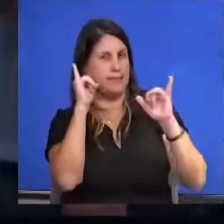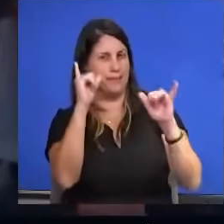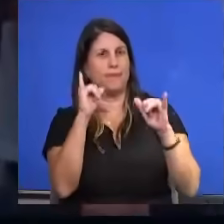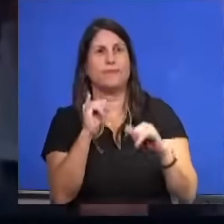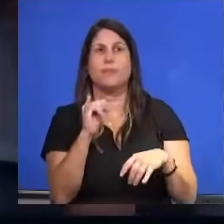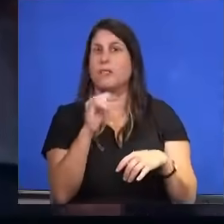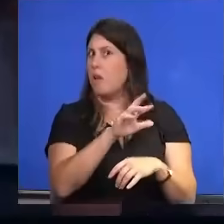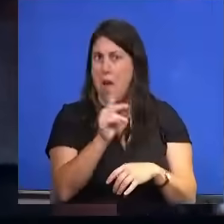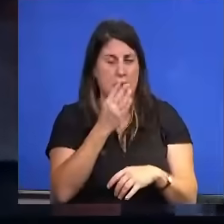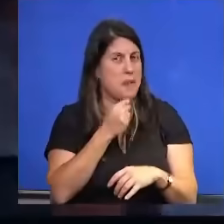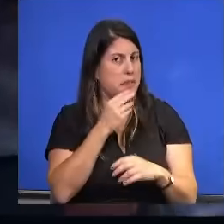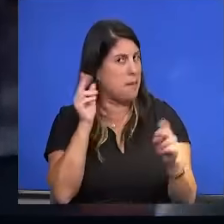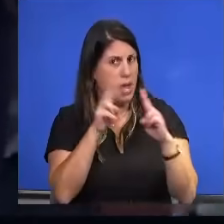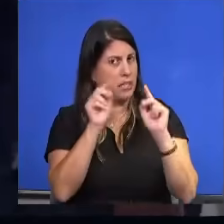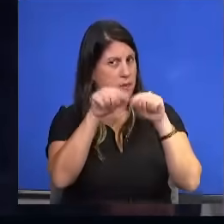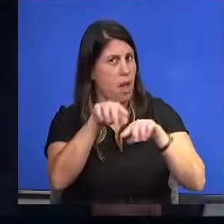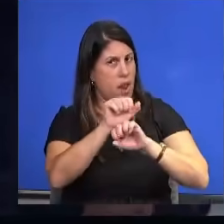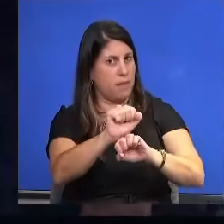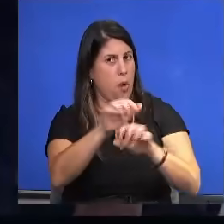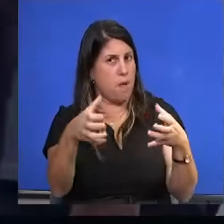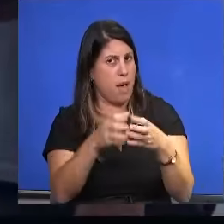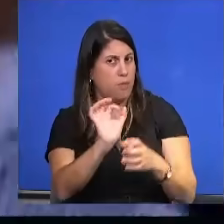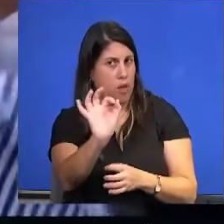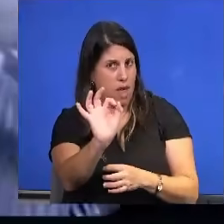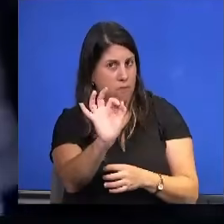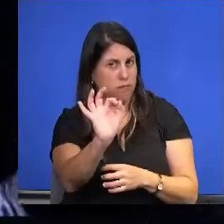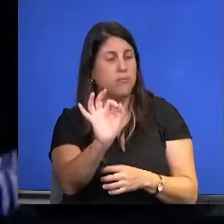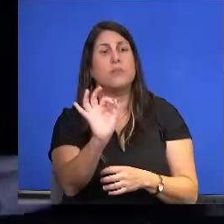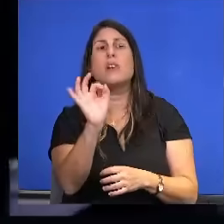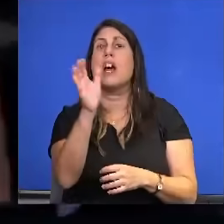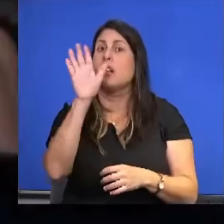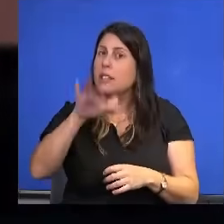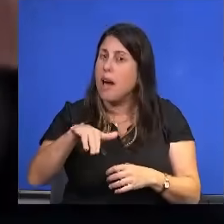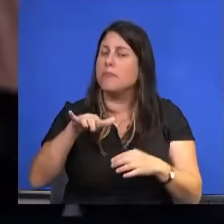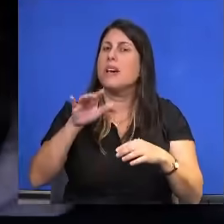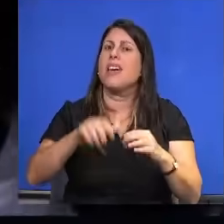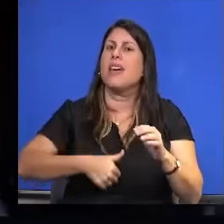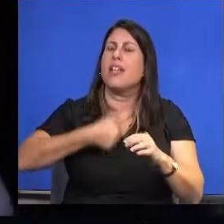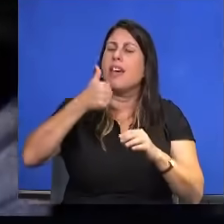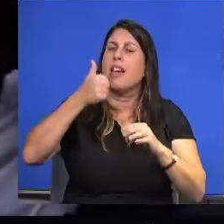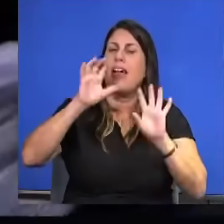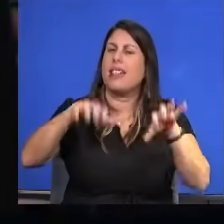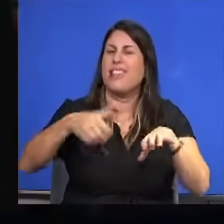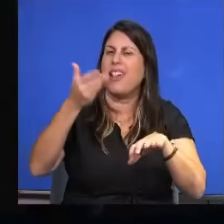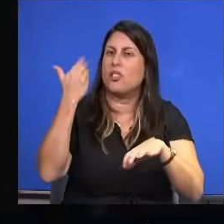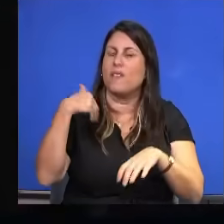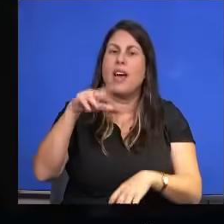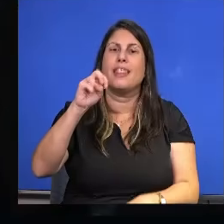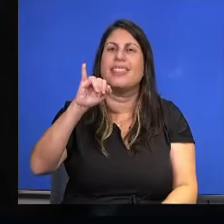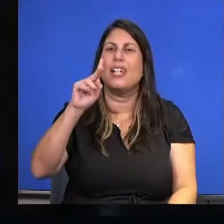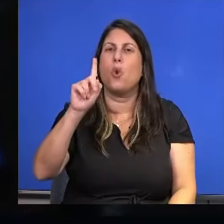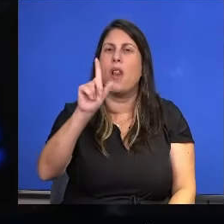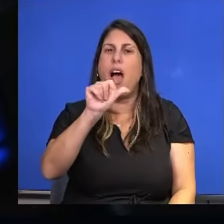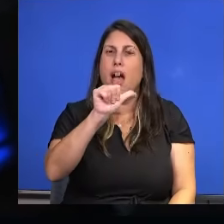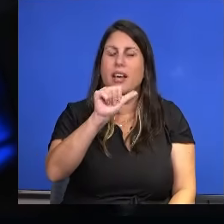ולא רק יהודי פריז שבאו לתמוך בבני עמם היו. היה גם ניקולא סרקוזי, הנשיא לשעבר, הייתה ראש